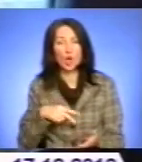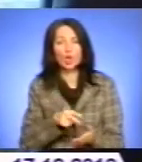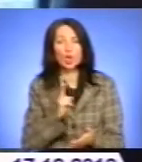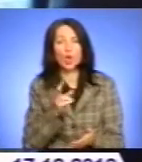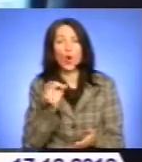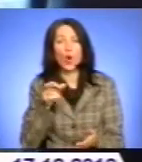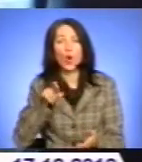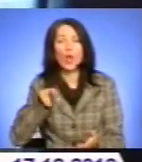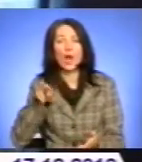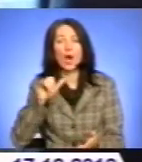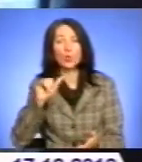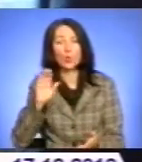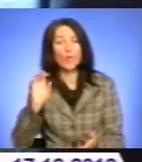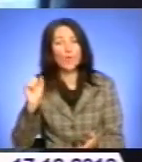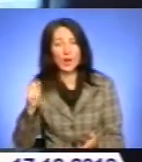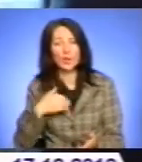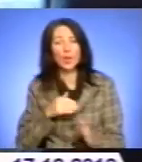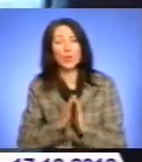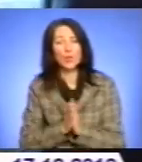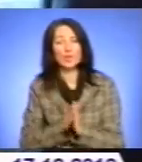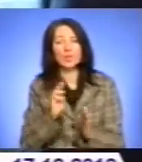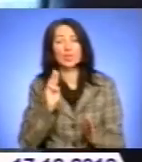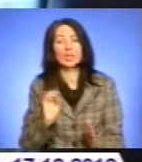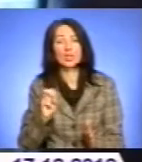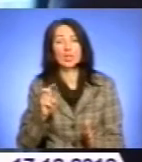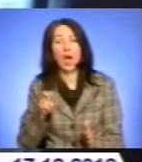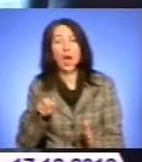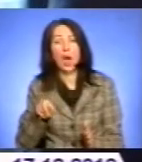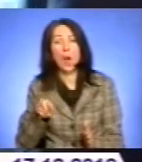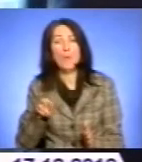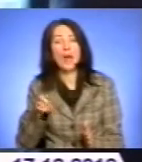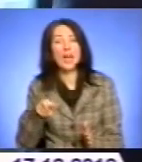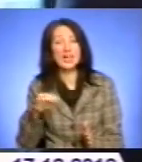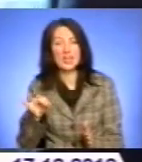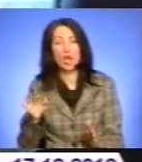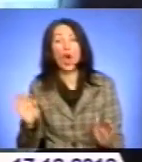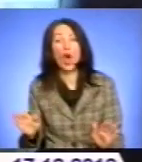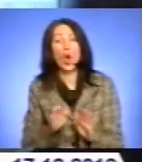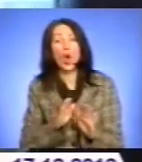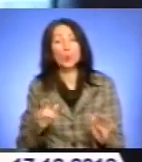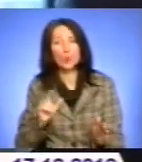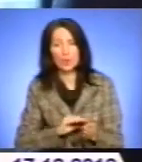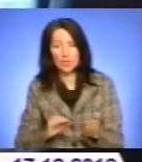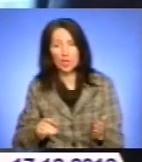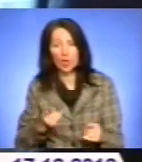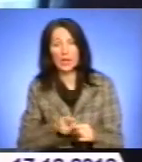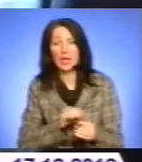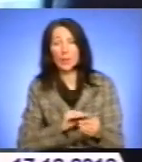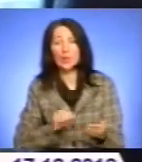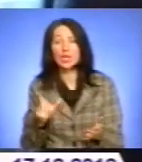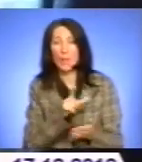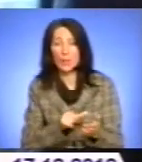колядувати. І тому ми попросили Шамлі Миколу Миколаївича, композитора, який пише пісні нам спеціально різдвяні. І